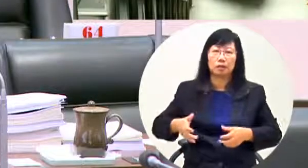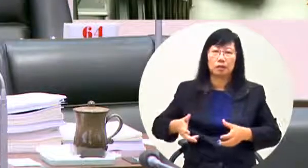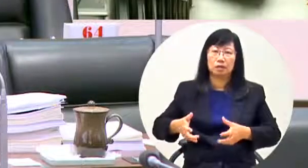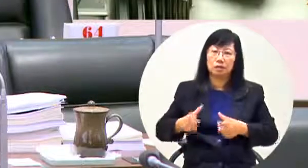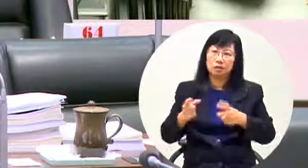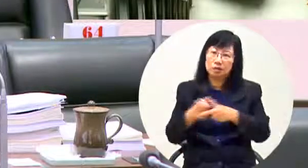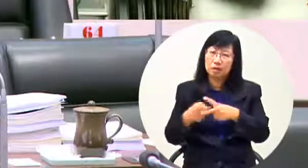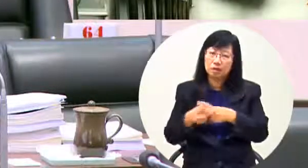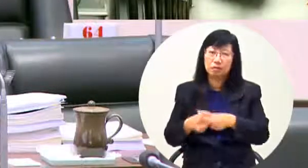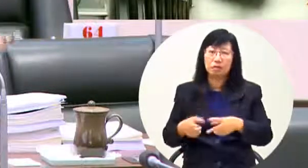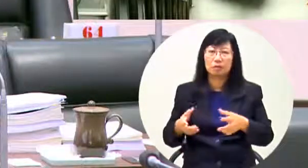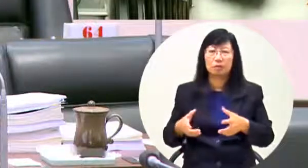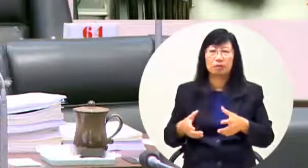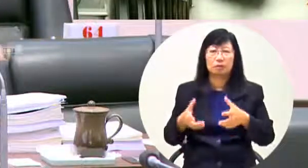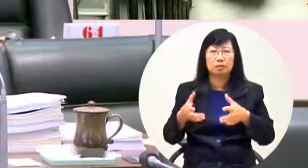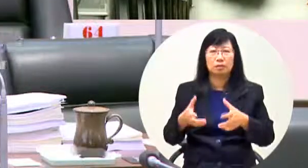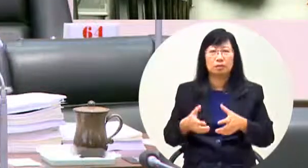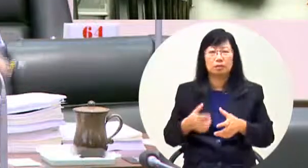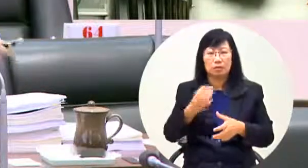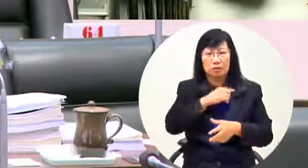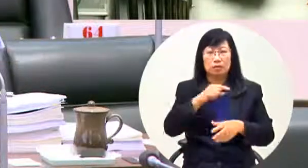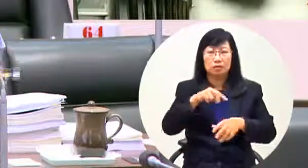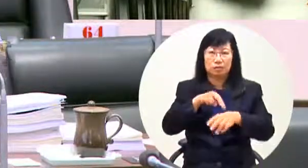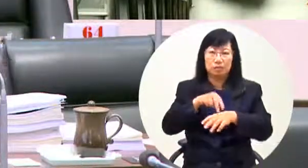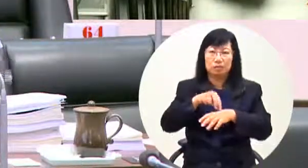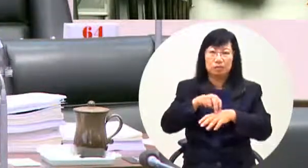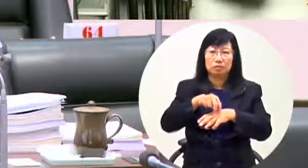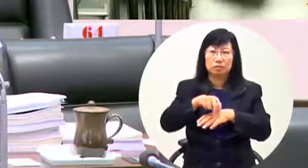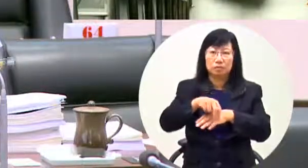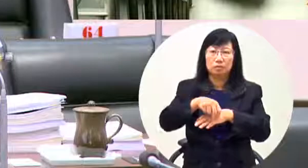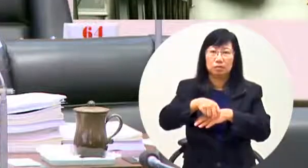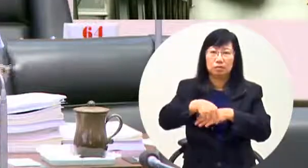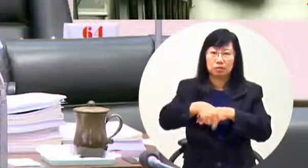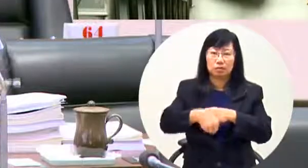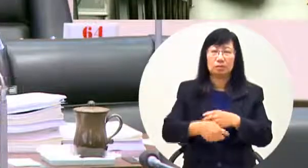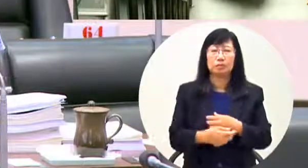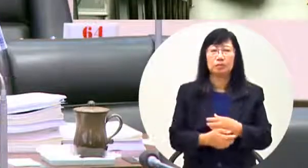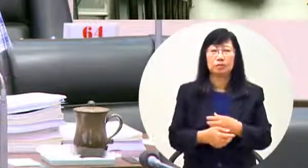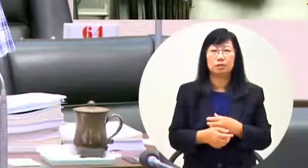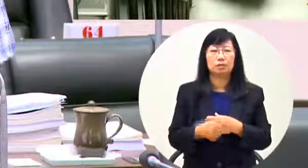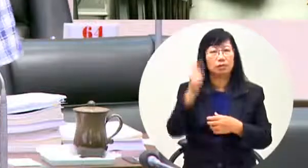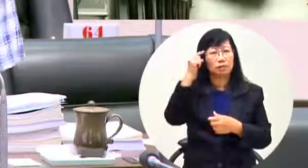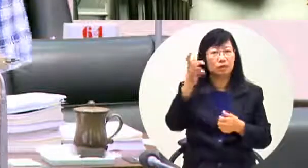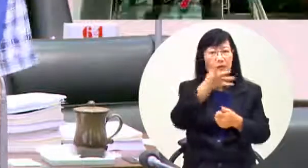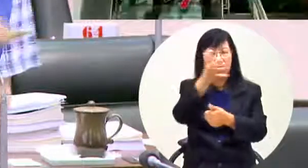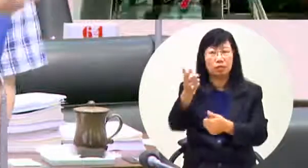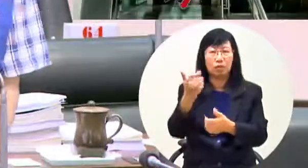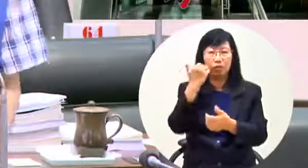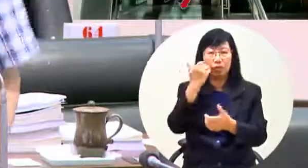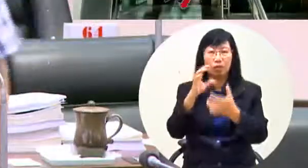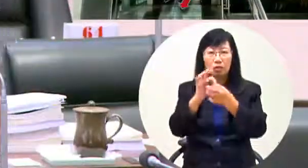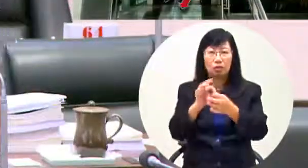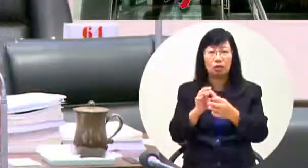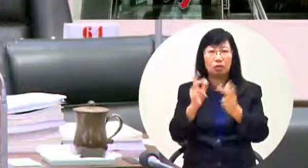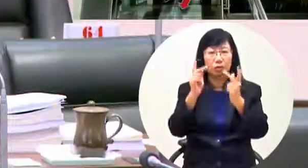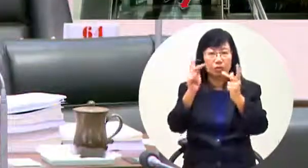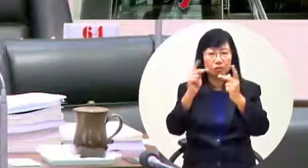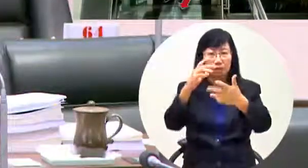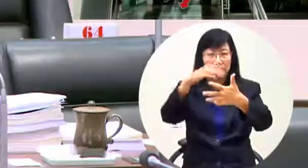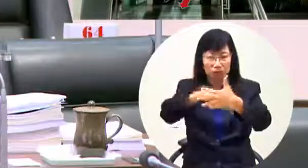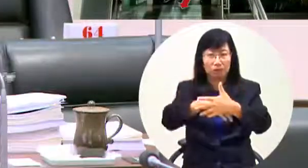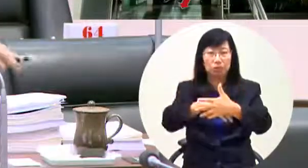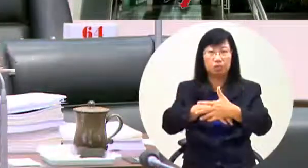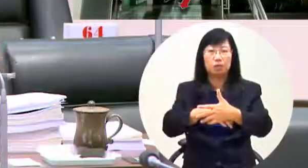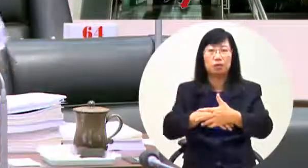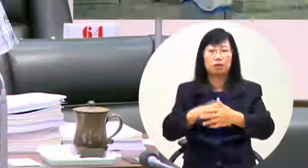所以我跟讲的意思，应该所有的捷运、电扶梯、手扶梯，全部应该双向的。